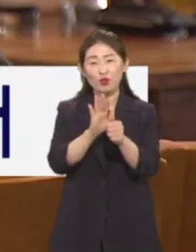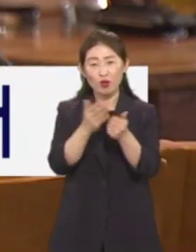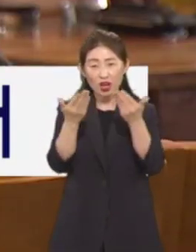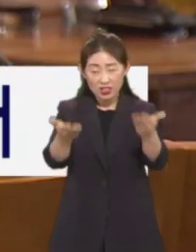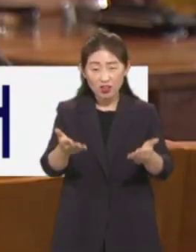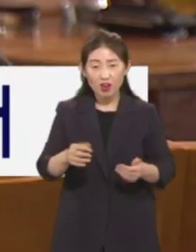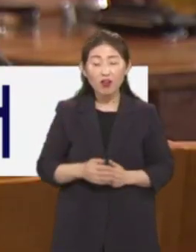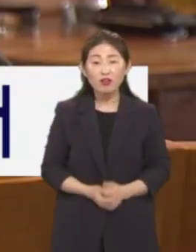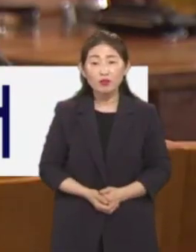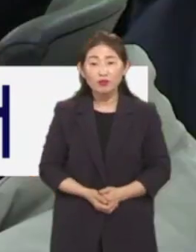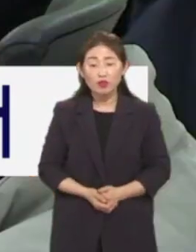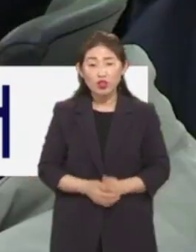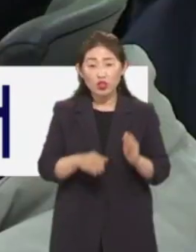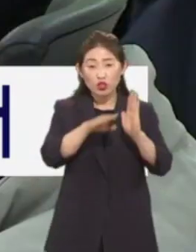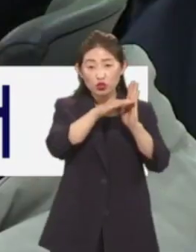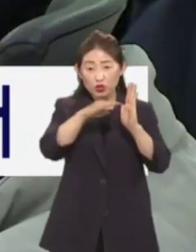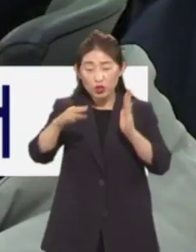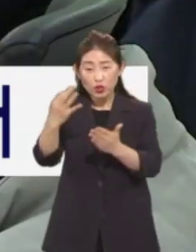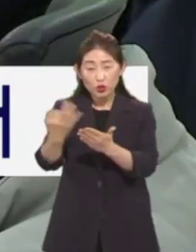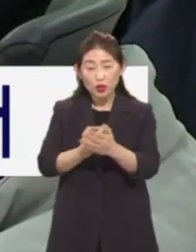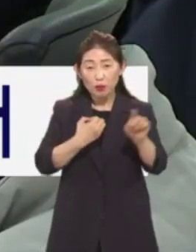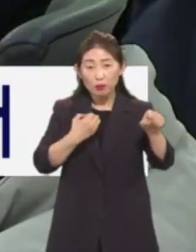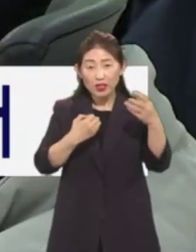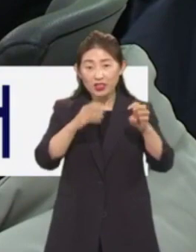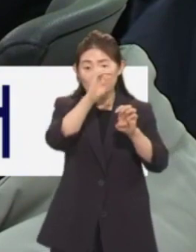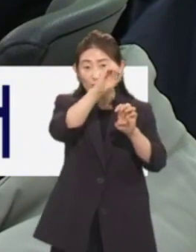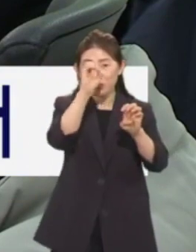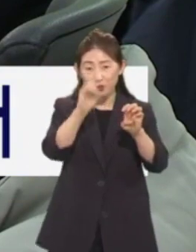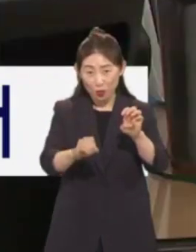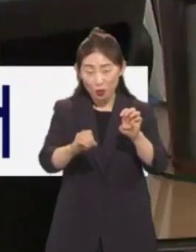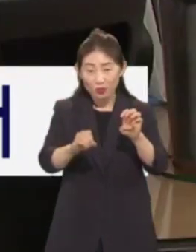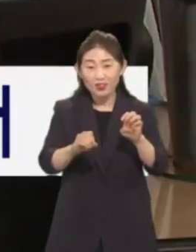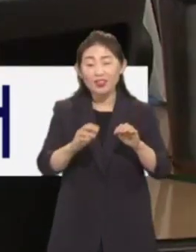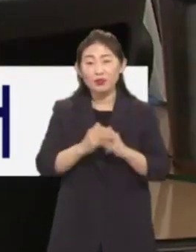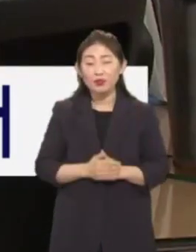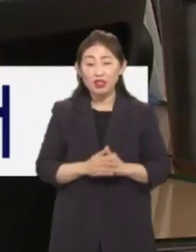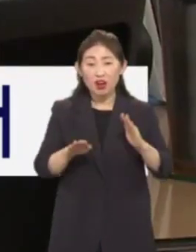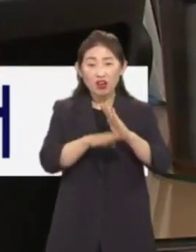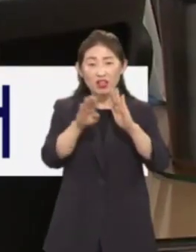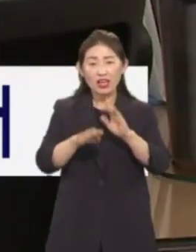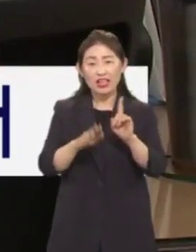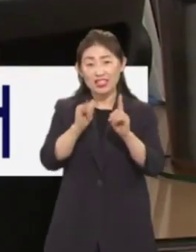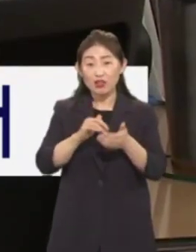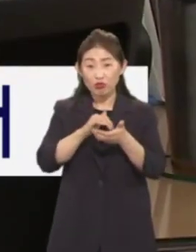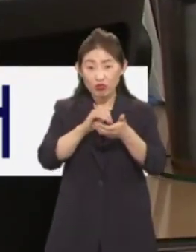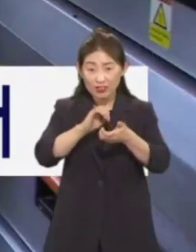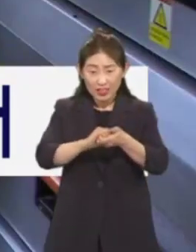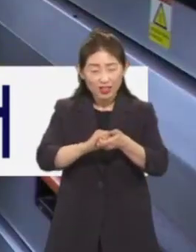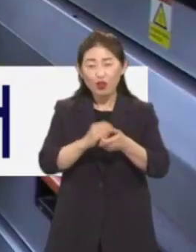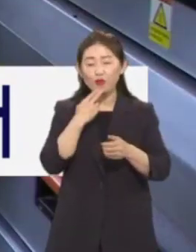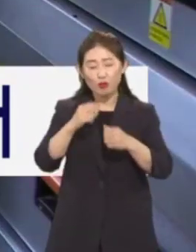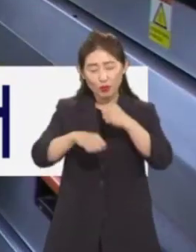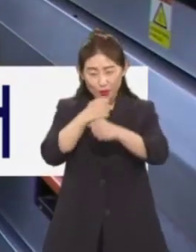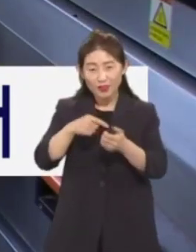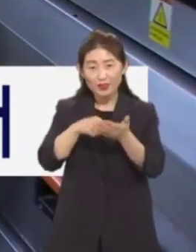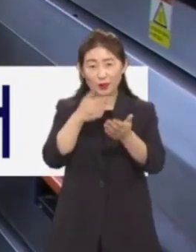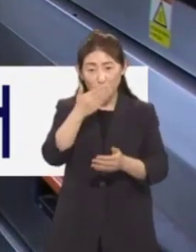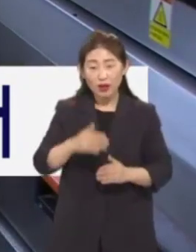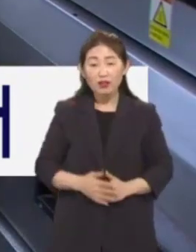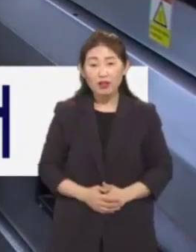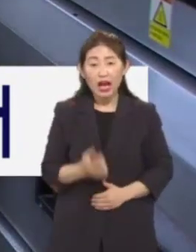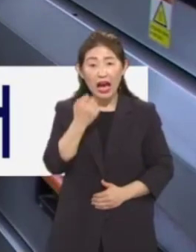가입 대상을 중위소득 140% 이하로 완화하고 가구당 한 명이었던 인원 제한도 풀었습니다.